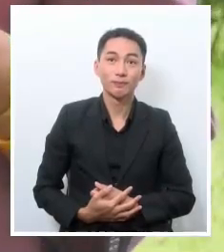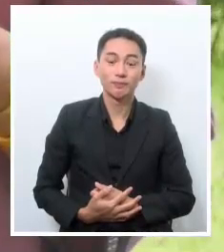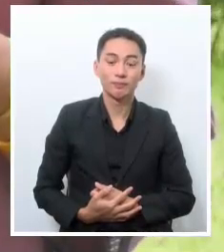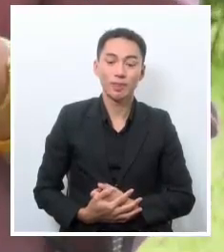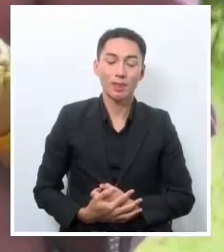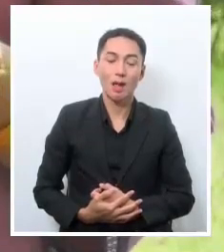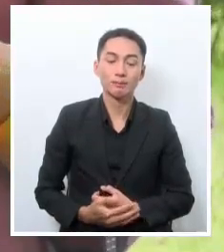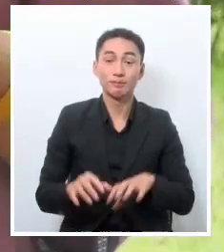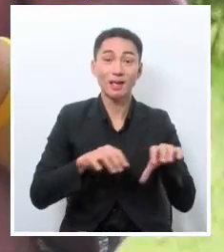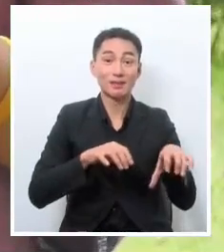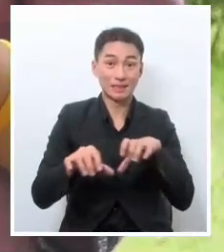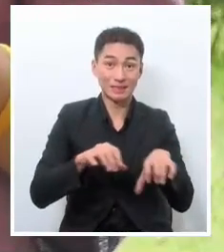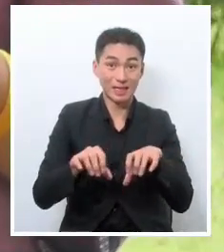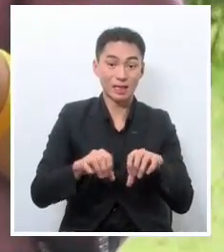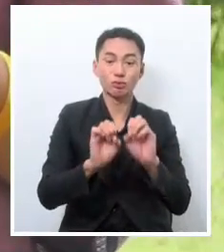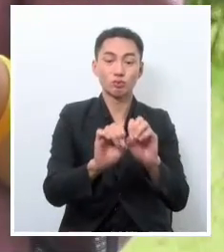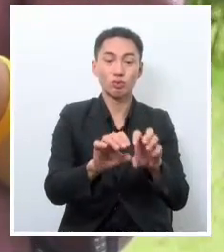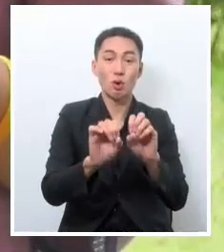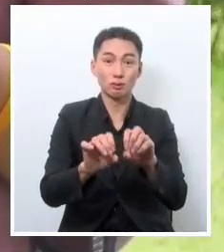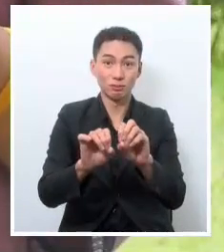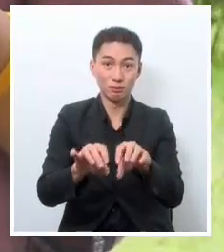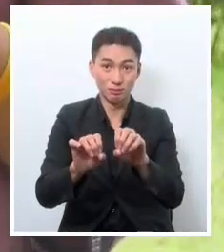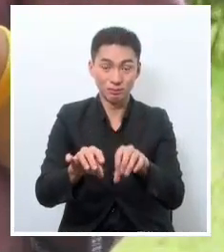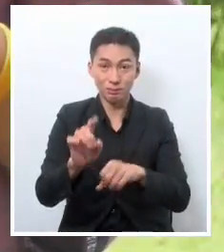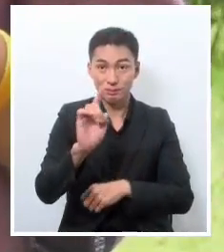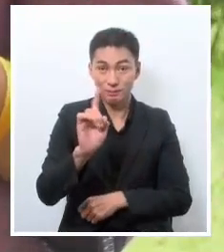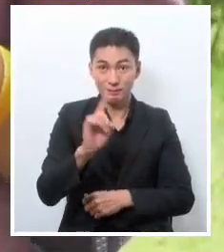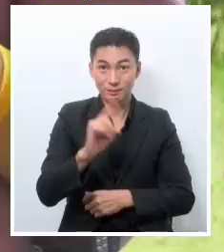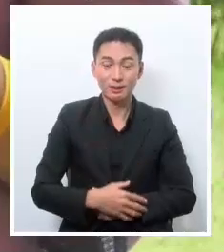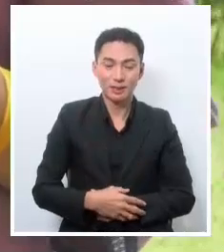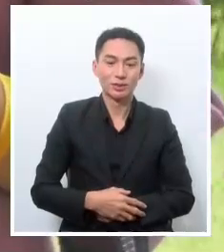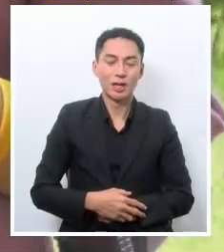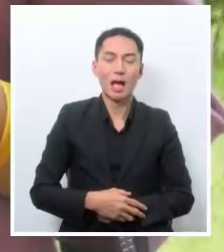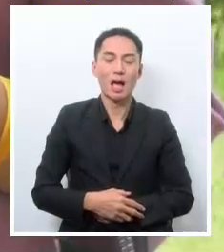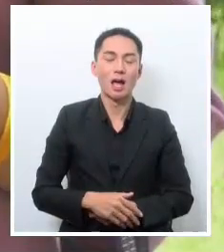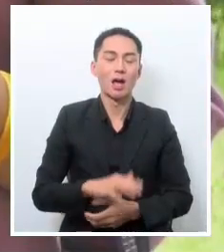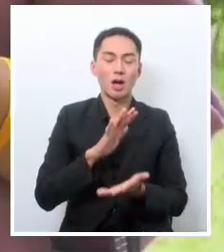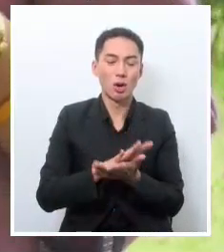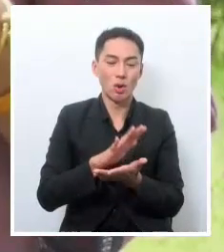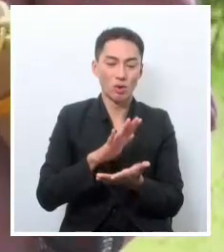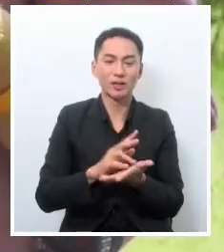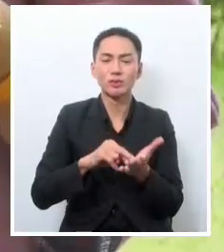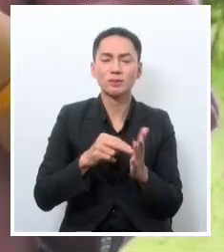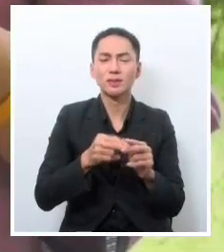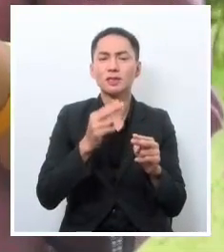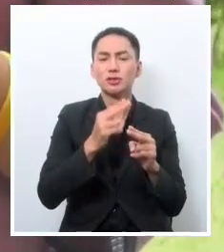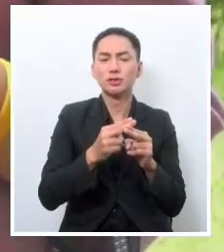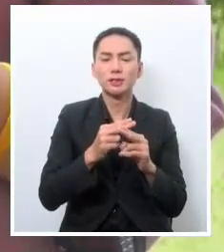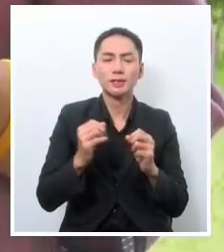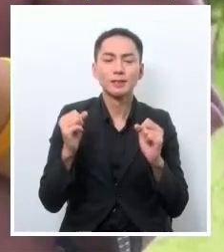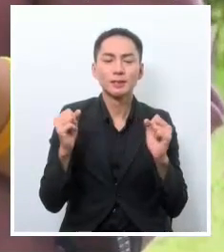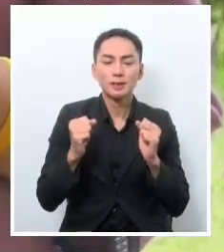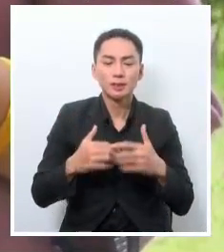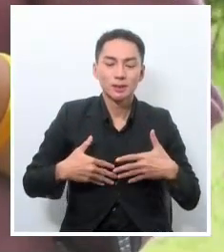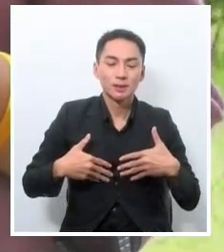การสอนของที่นี่นะคะแล้วก็ถือว่าโรงเรียนเย็นสีระบ้านหมากแข่งเป็นโรง